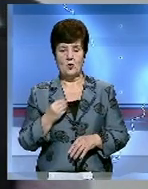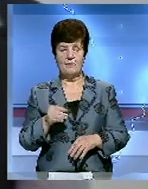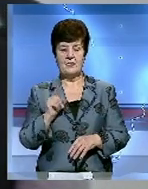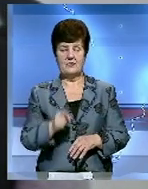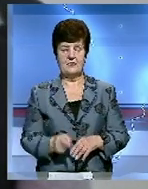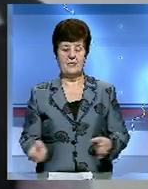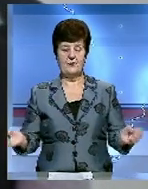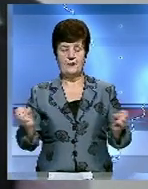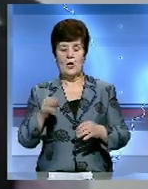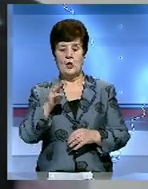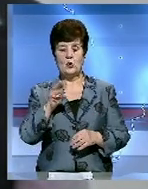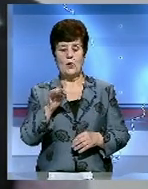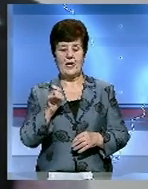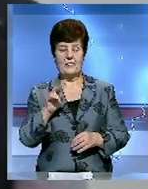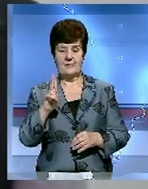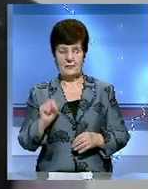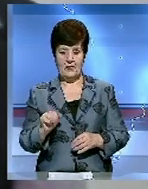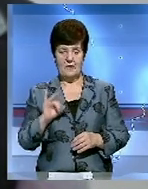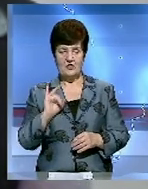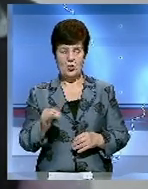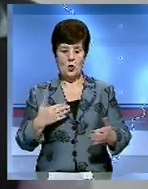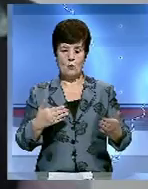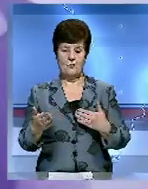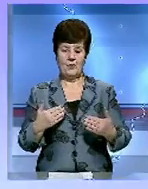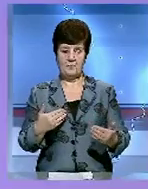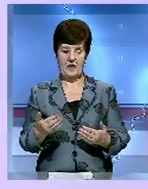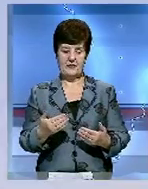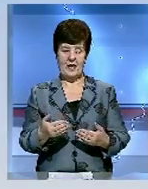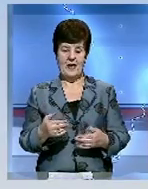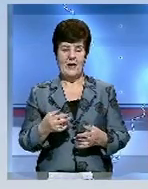toleranța și comportamentul ăsta nediscriminator.